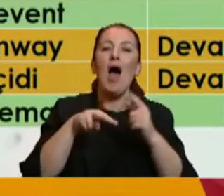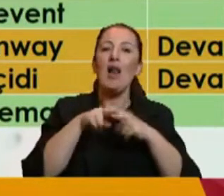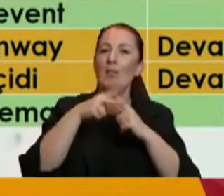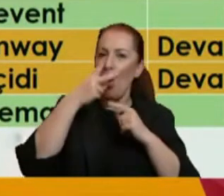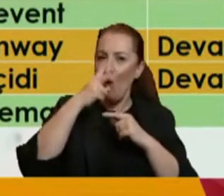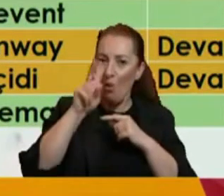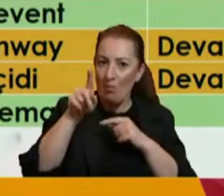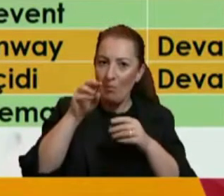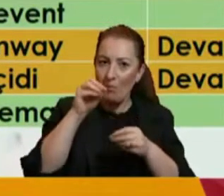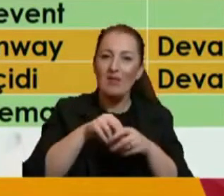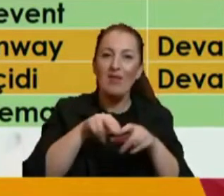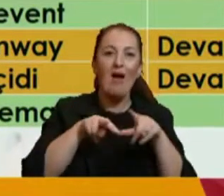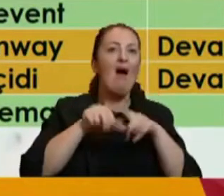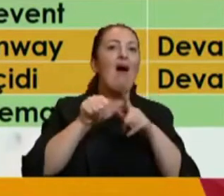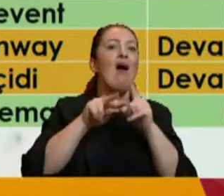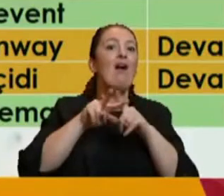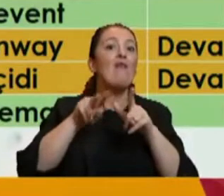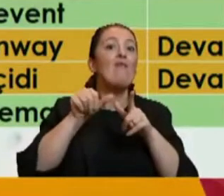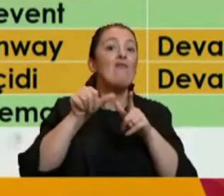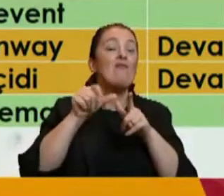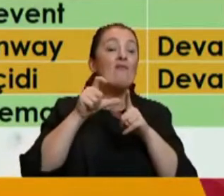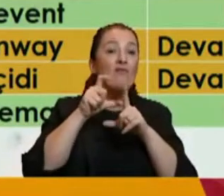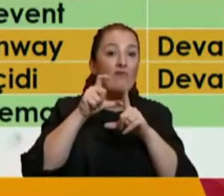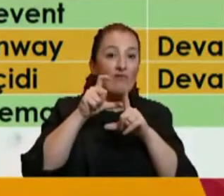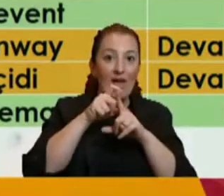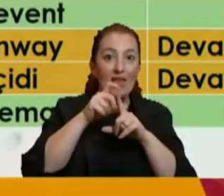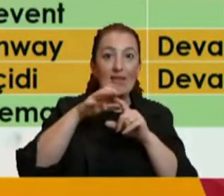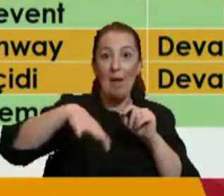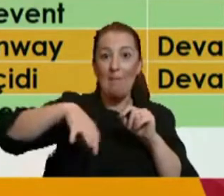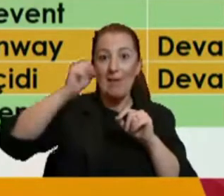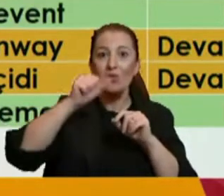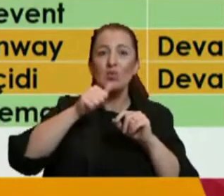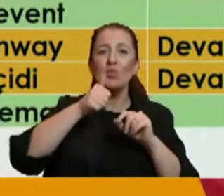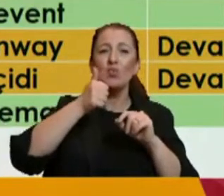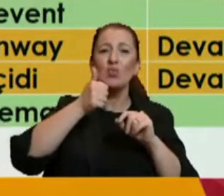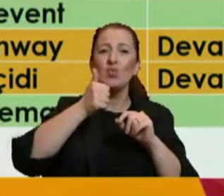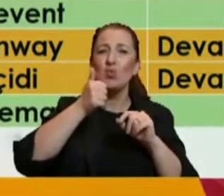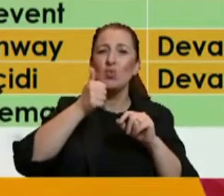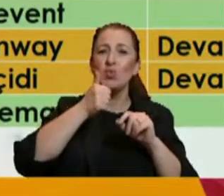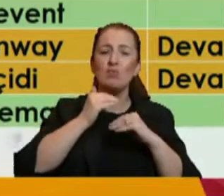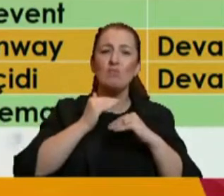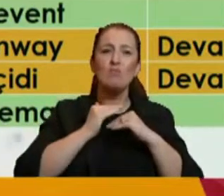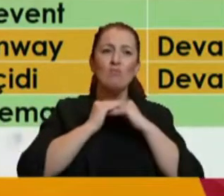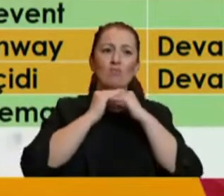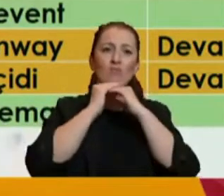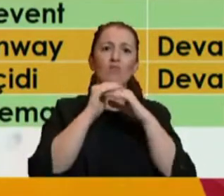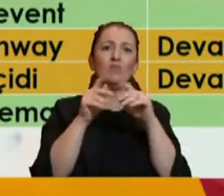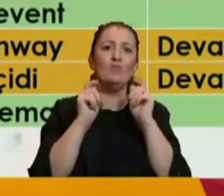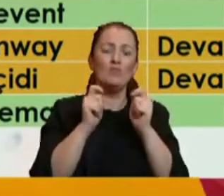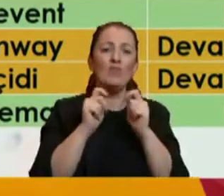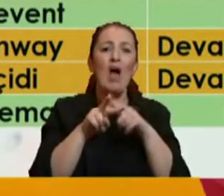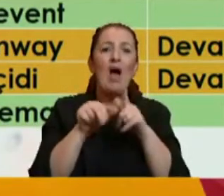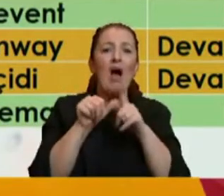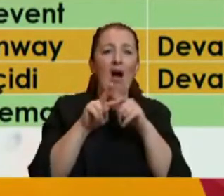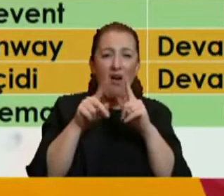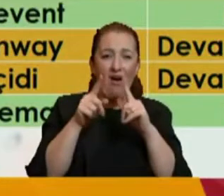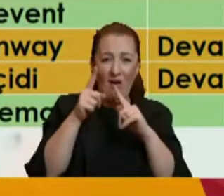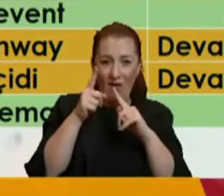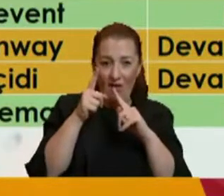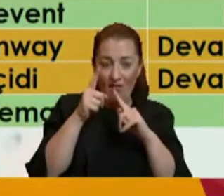AFAD merkezini su basıyordu yani AFAD merkezine ulaşan yol ama